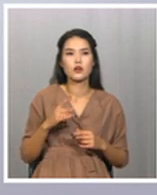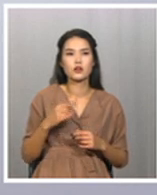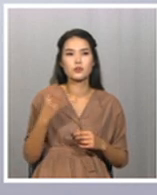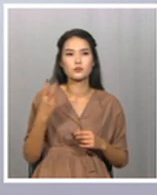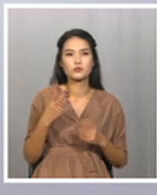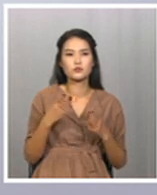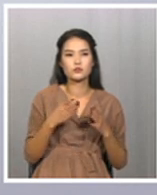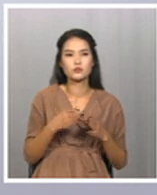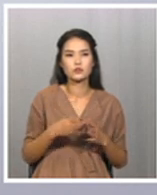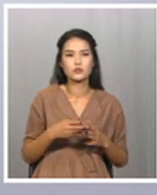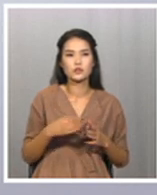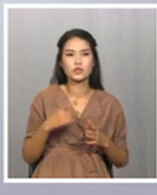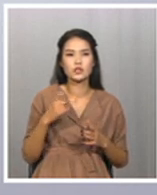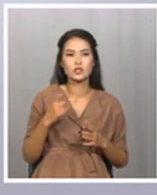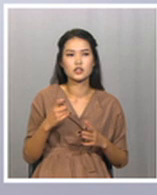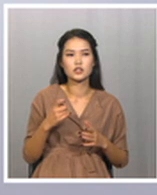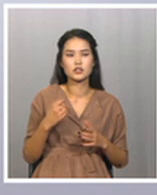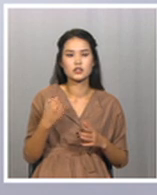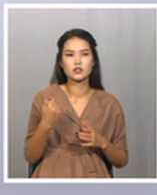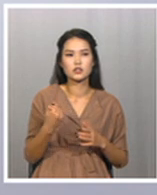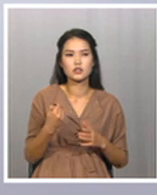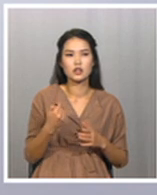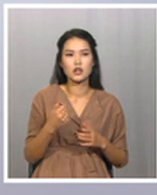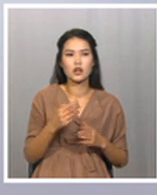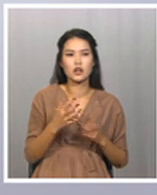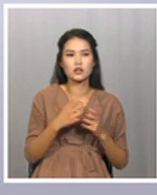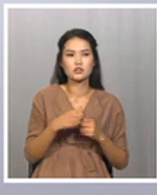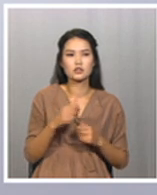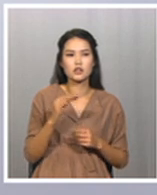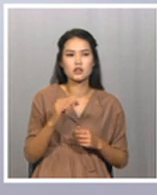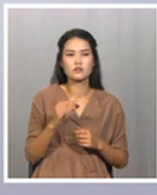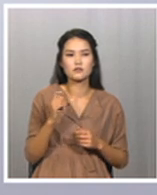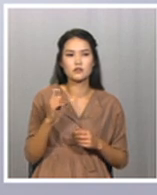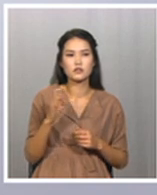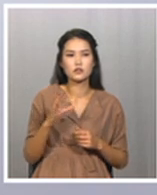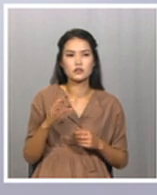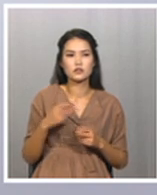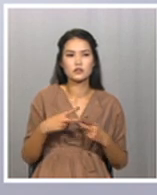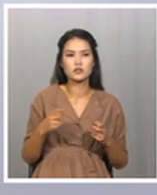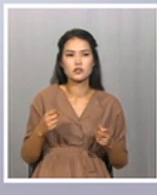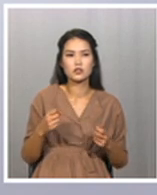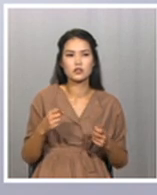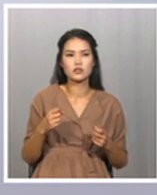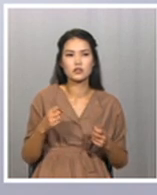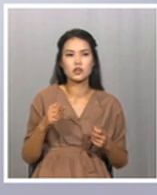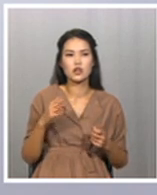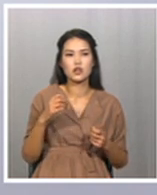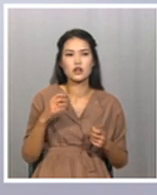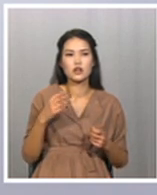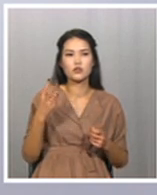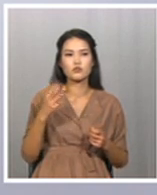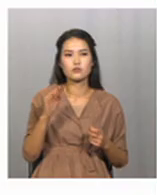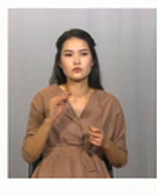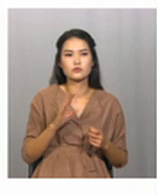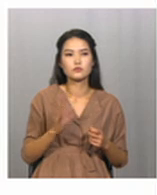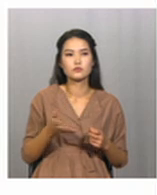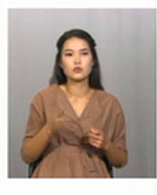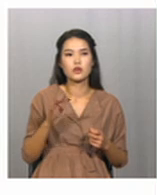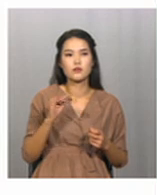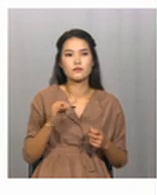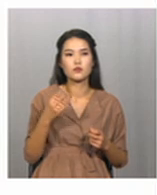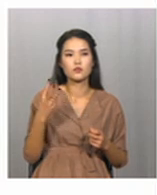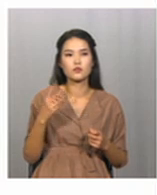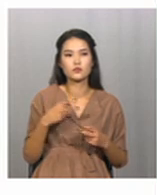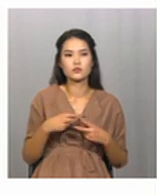x0 нүктедегі туындының мәнін есептеу. Яғни, туындыдан шыққан өрнекке x-тердің орнына 3-ті қойып шығамыз. Сонда